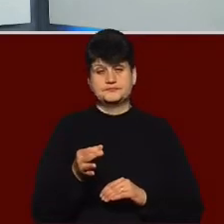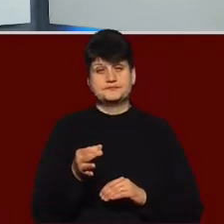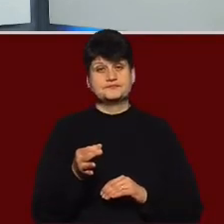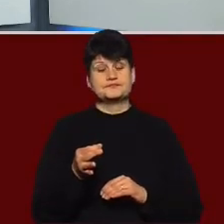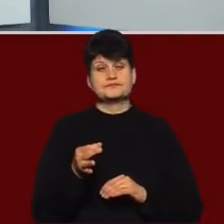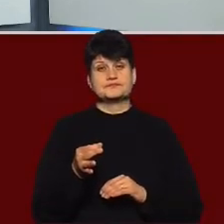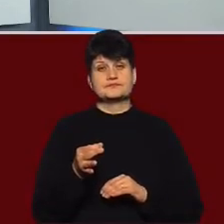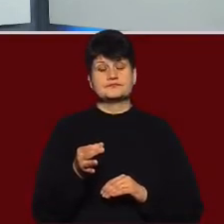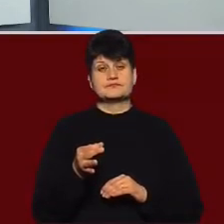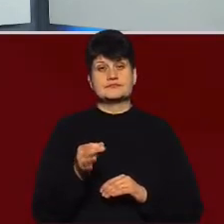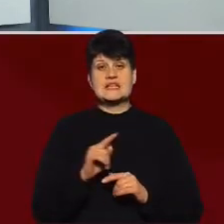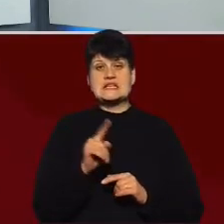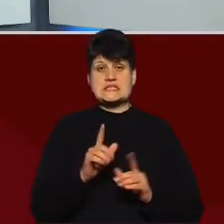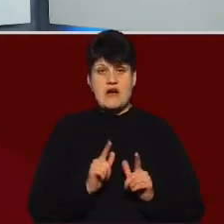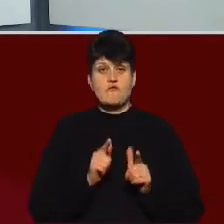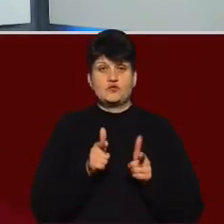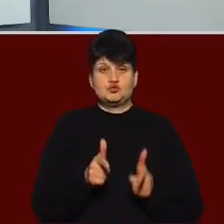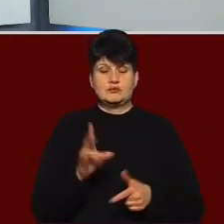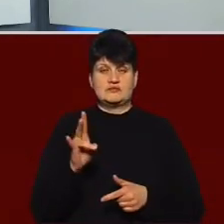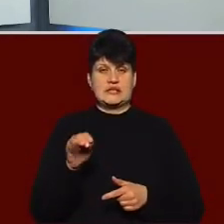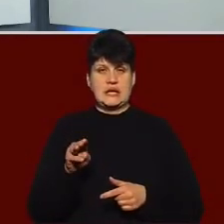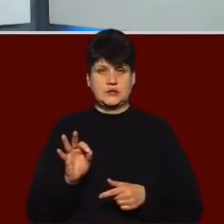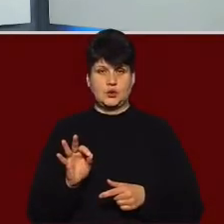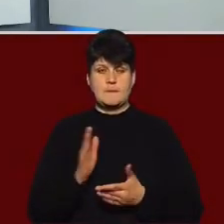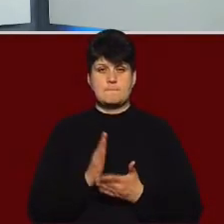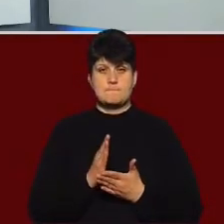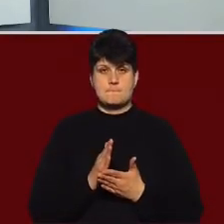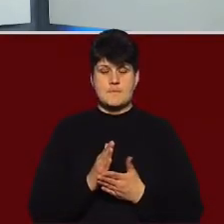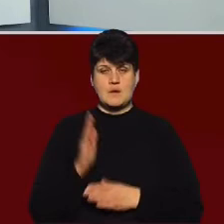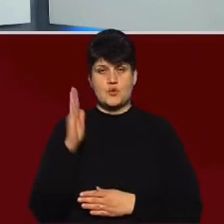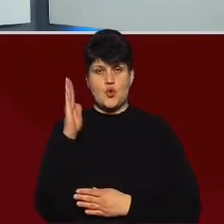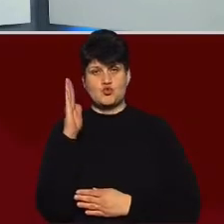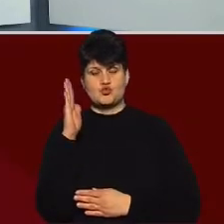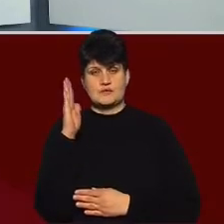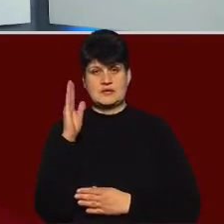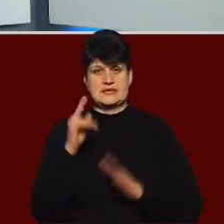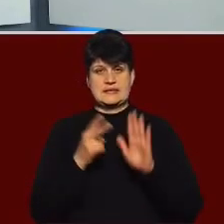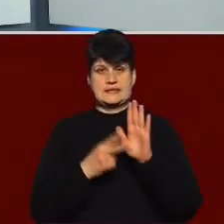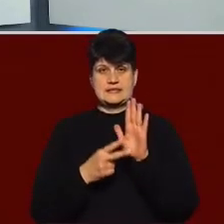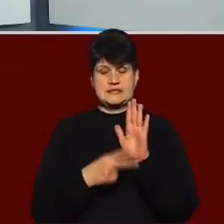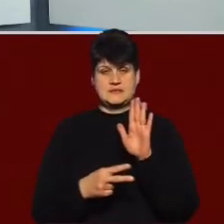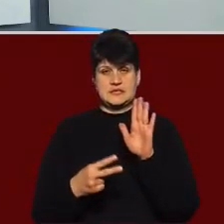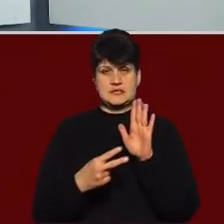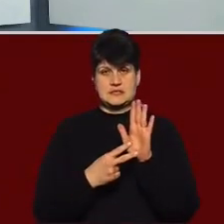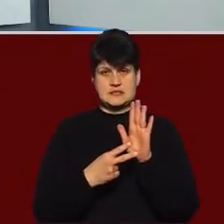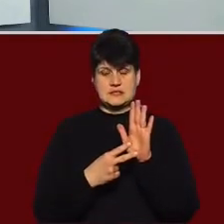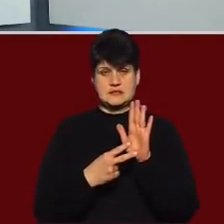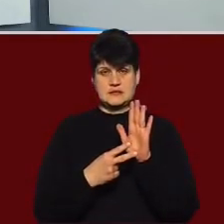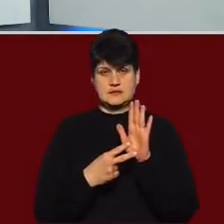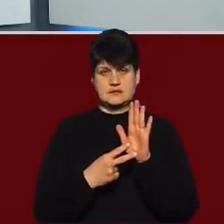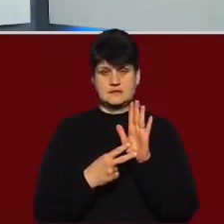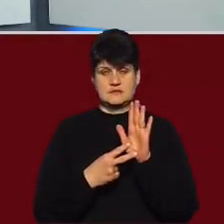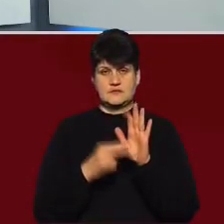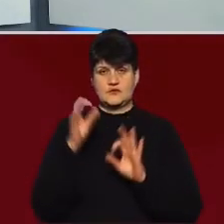за вступ до НАТО мають намір проголосувати 77 жителів заходу